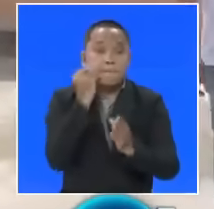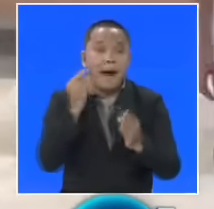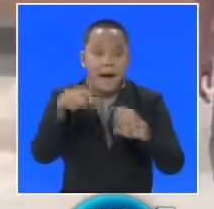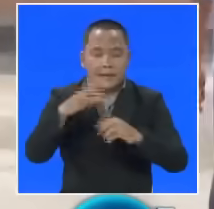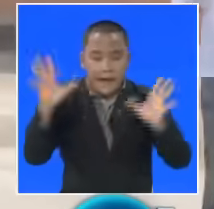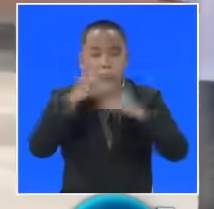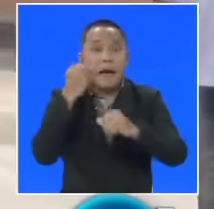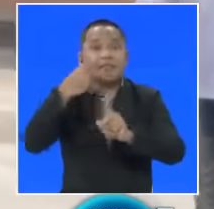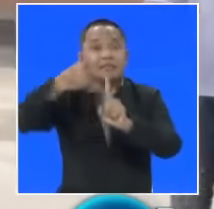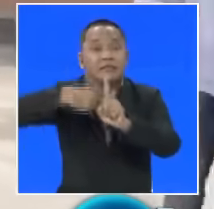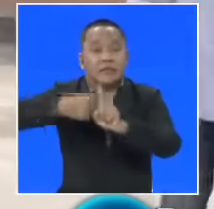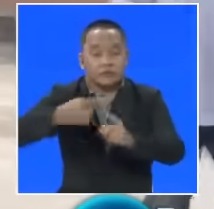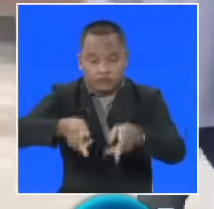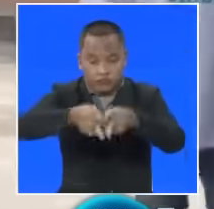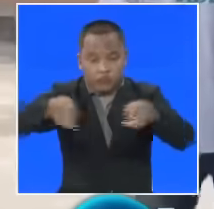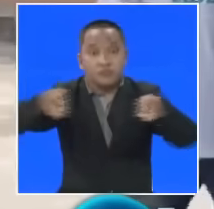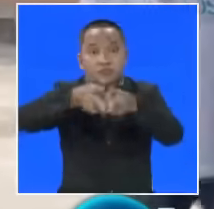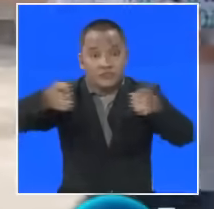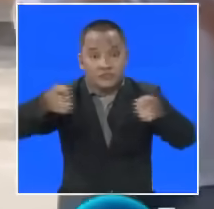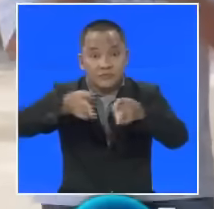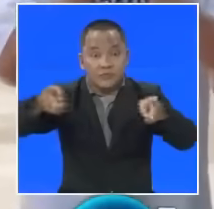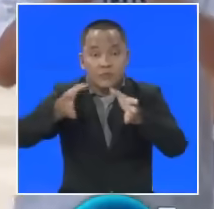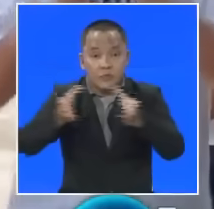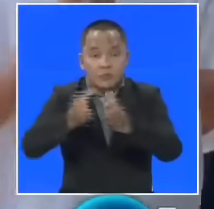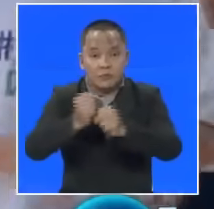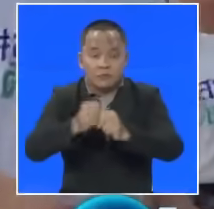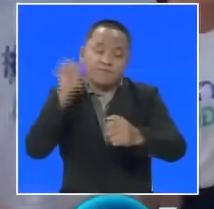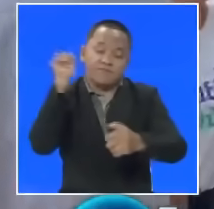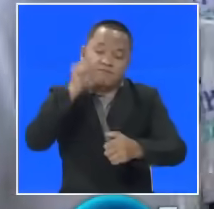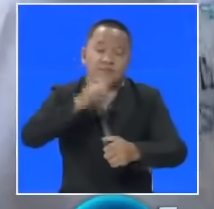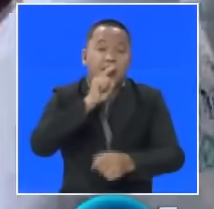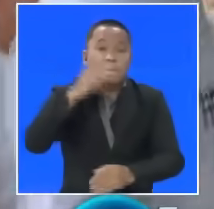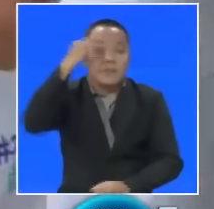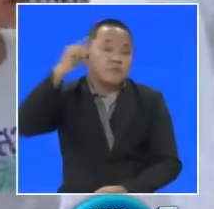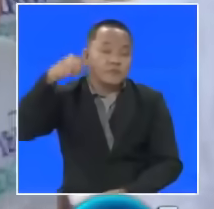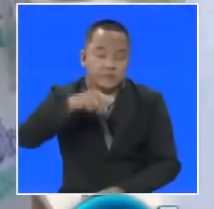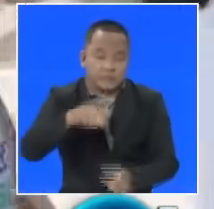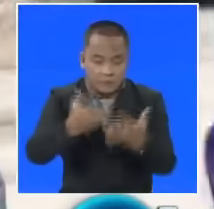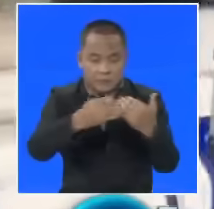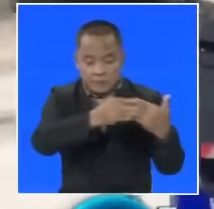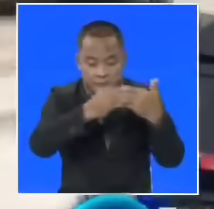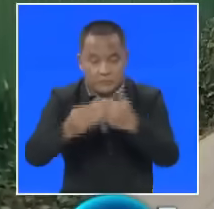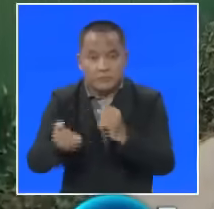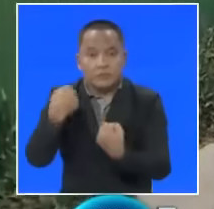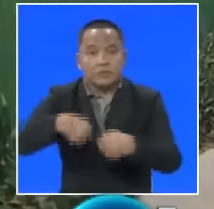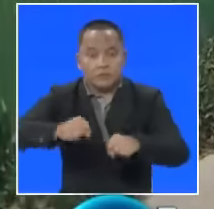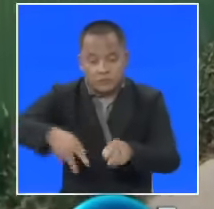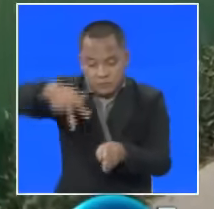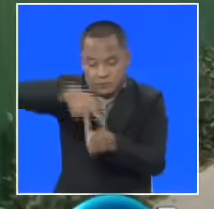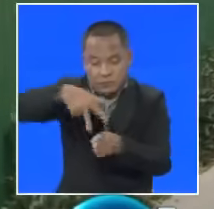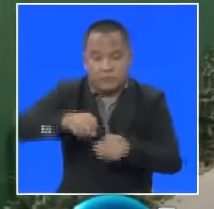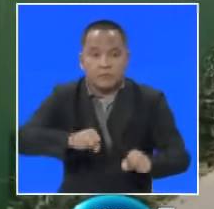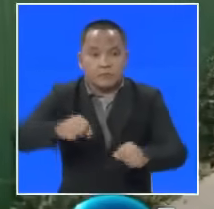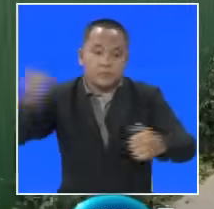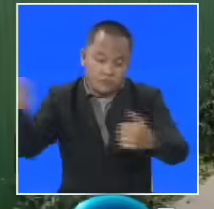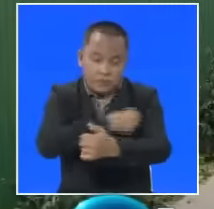ลักษณะเป็นบ้านเช่าเป็นตึกแถวสูง2ชั้นกลุ่มผู้ก่อเหตุมาเคาะห้องถามหาพี่สาวก่อนที่จะพาตัวขึ้นรถจักรยานยนต์นำ